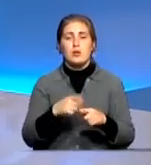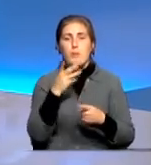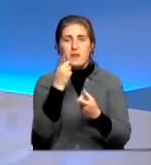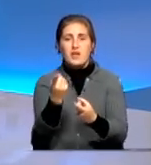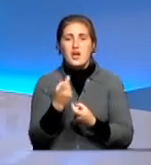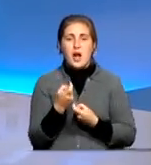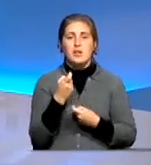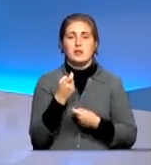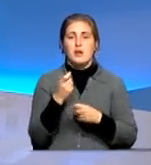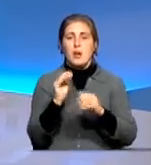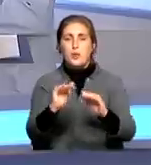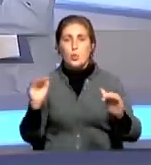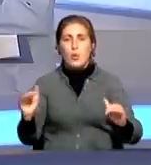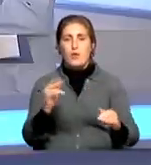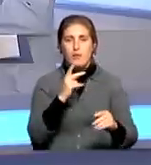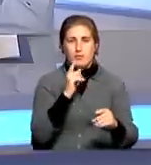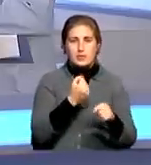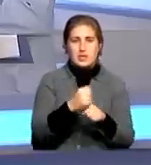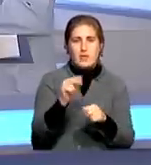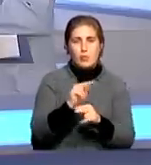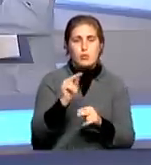подростков к курению смесей? К сожалению,